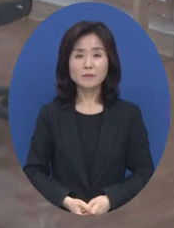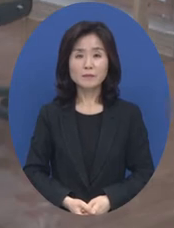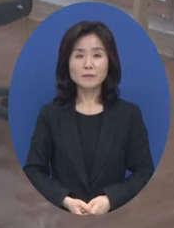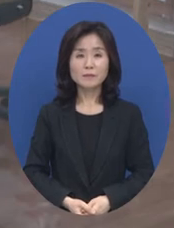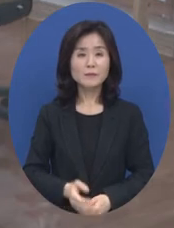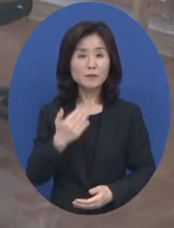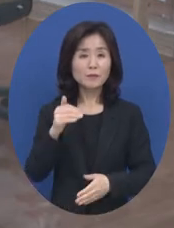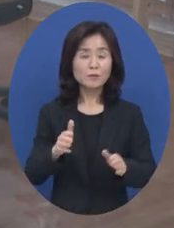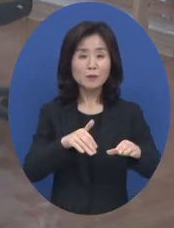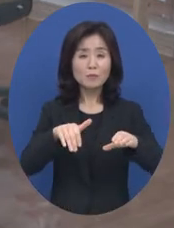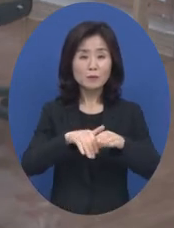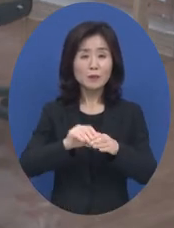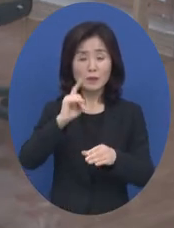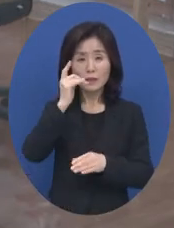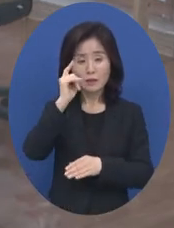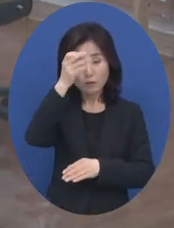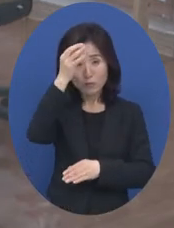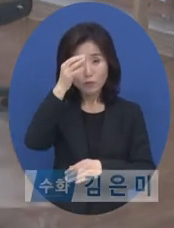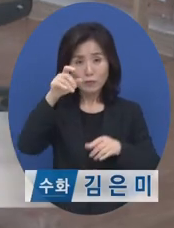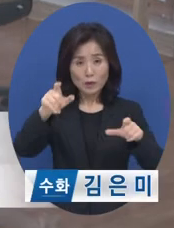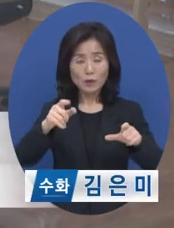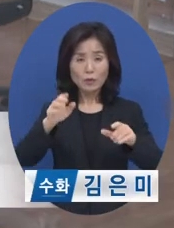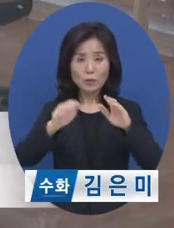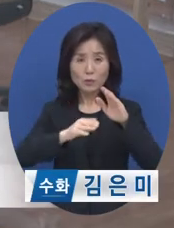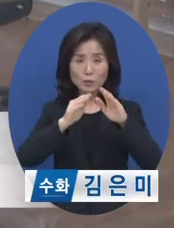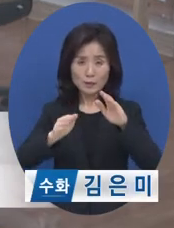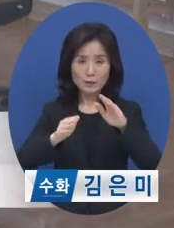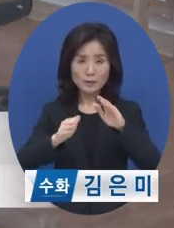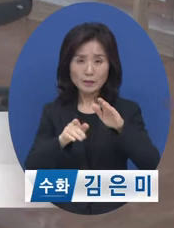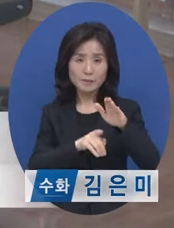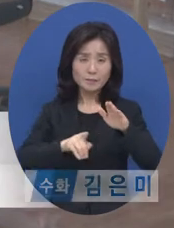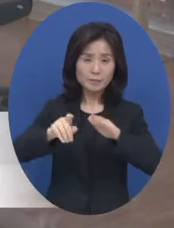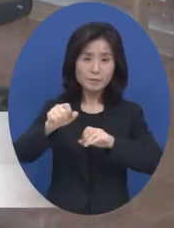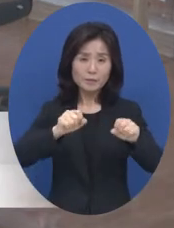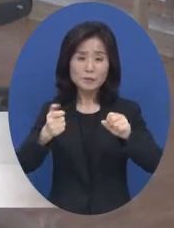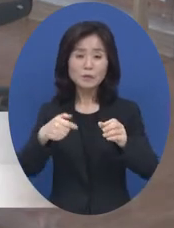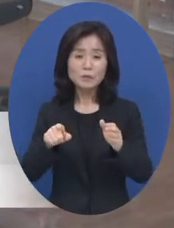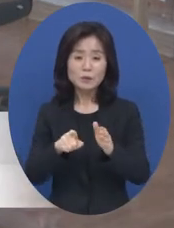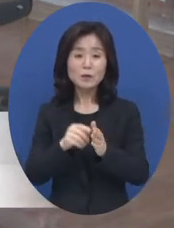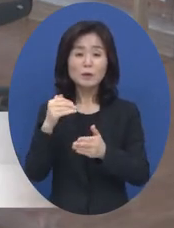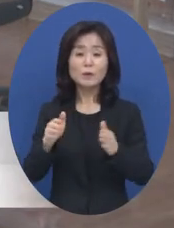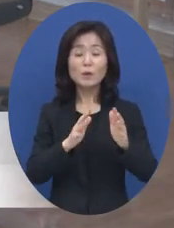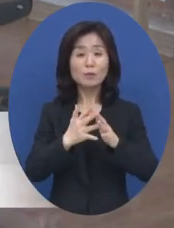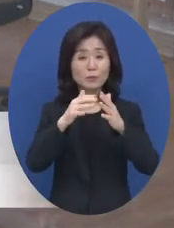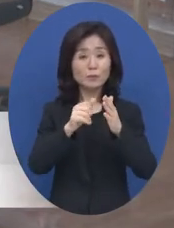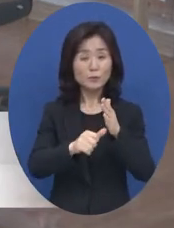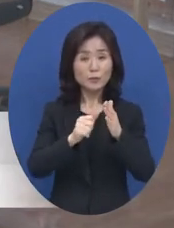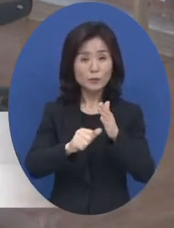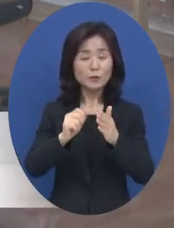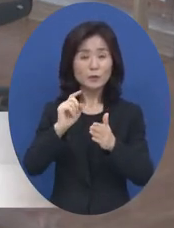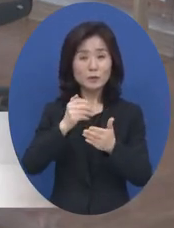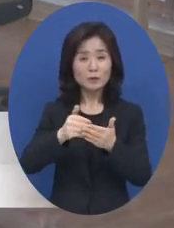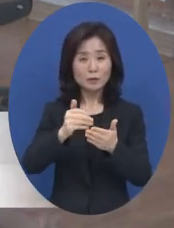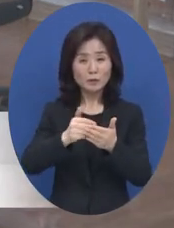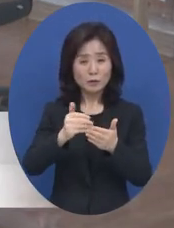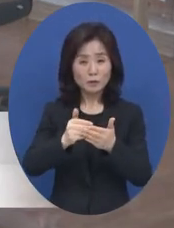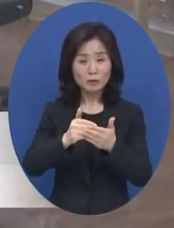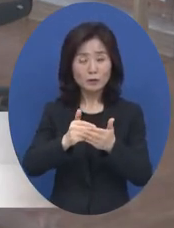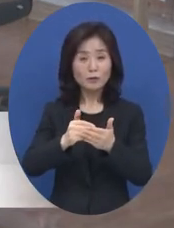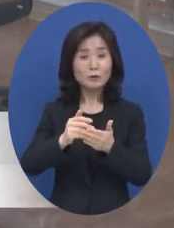경우도 가 문화 예술계에 공정한 시장 조성에 앞장 서기 위해 경기도 건축물 미술작품 제도를 시행한 지 2년이 되는